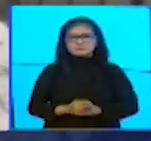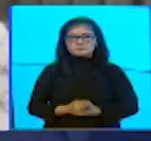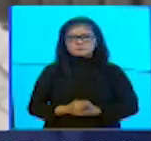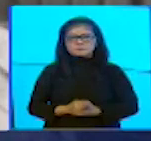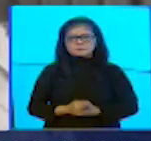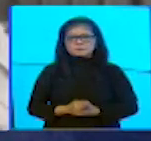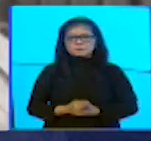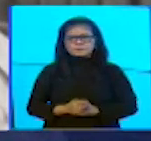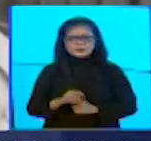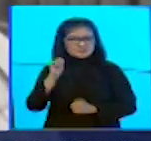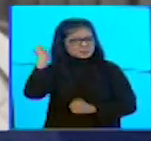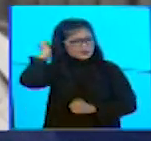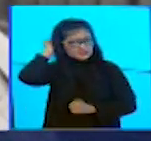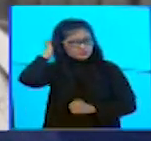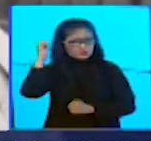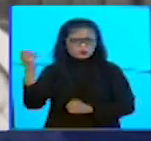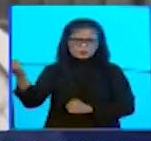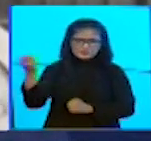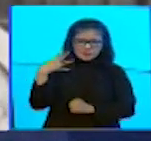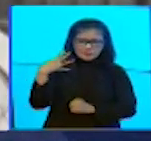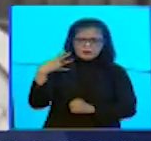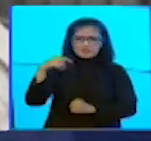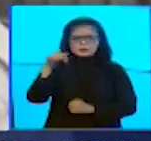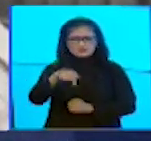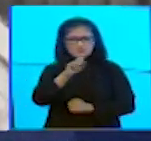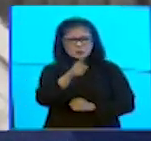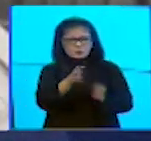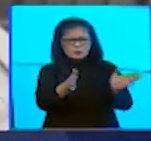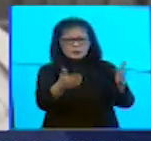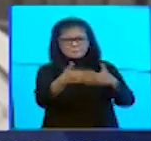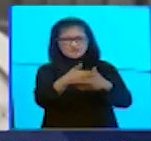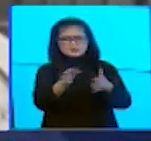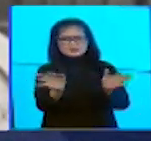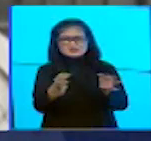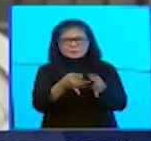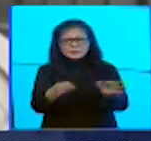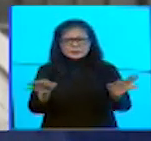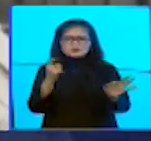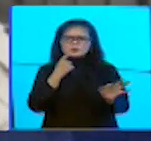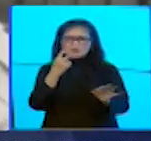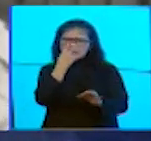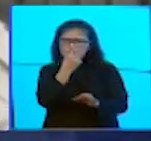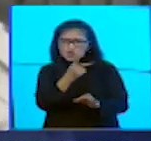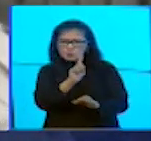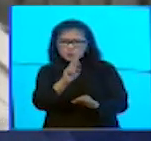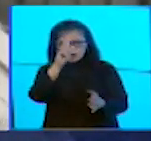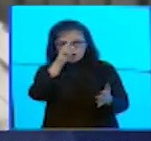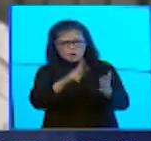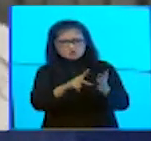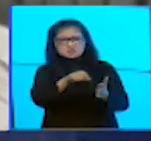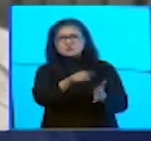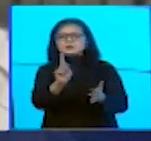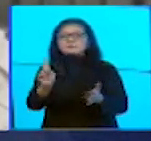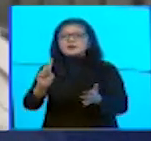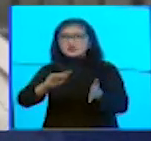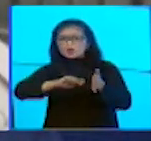belakang itu. Pak, nggak ada gerakan dari tadi. Coba dilihat aja, kosnya yang mana, Bu? Yang itu. Dikunci nggak? Enggak.